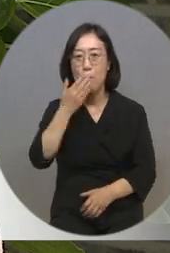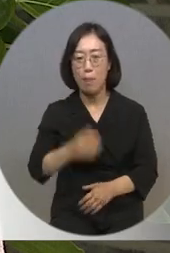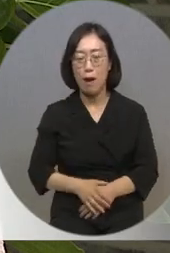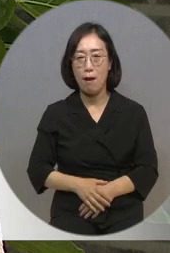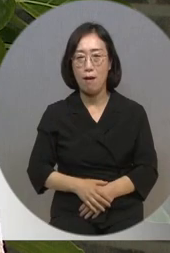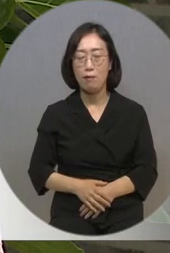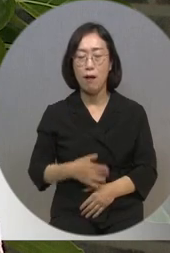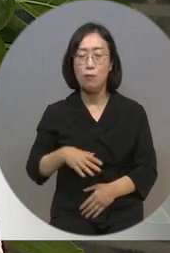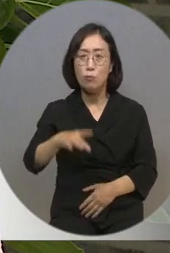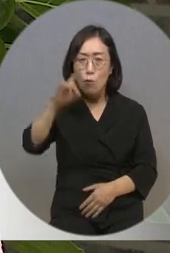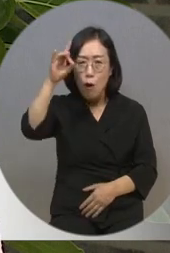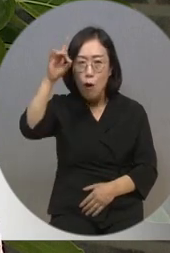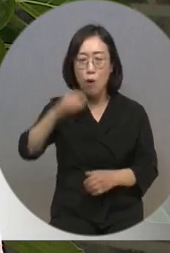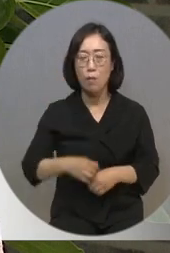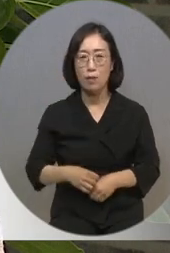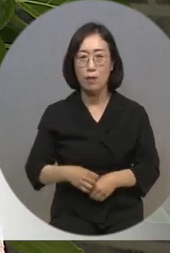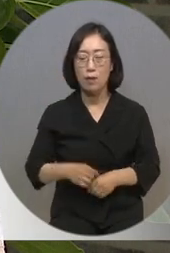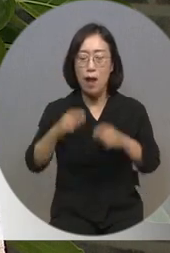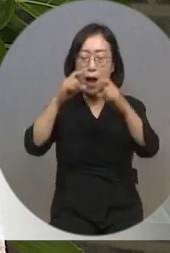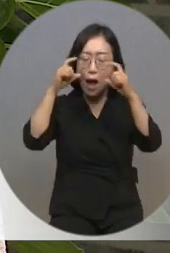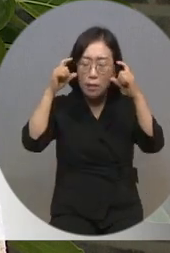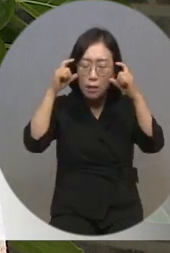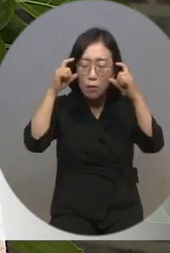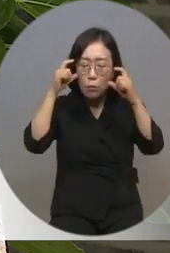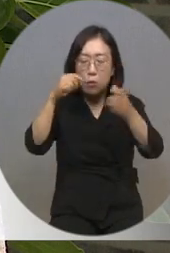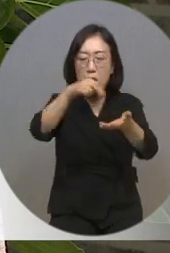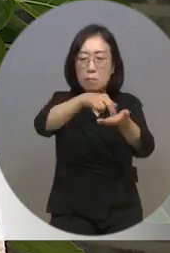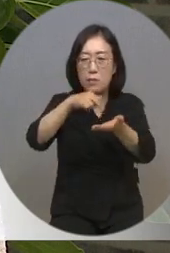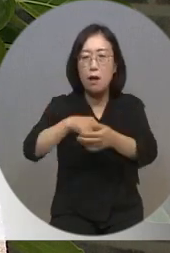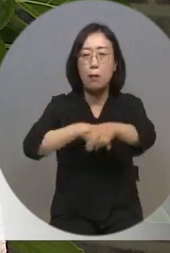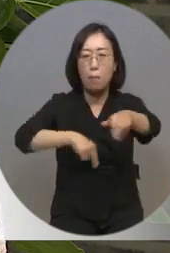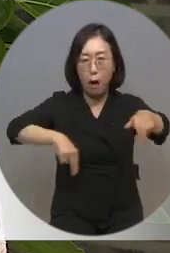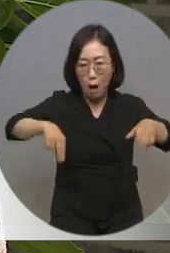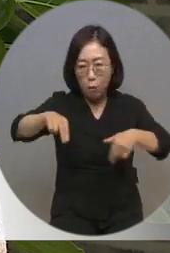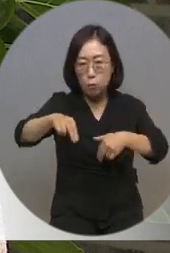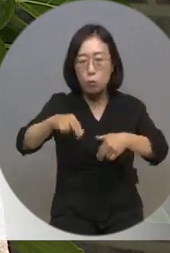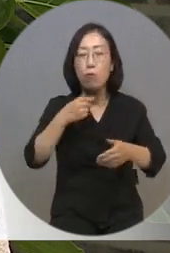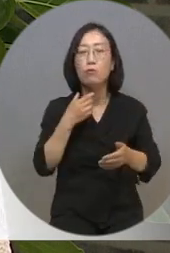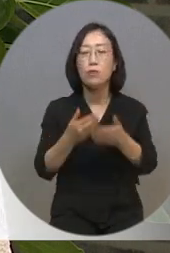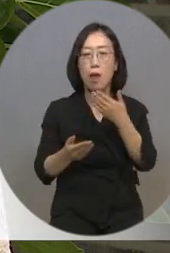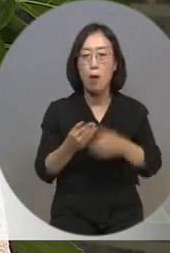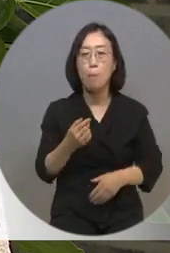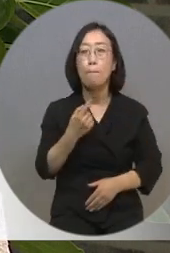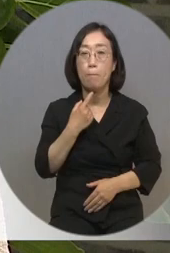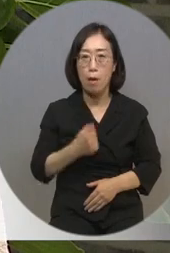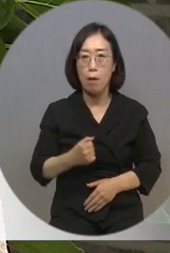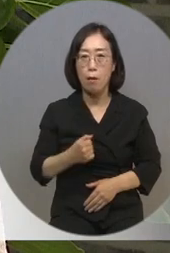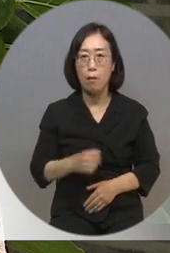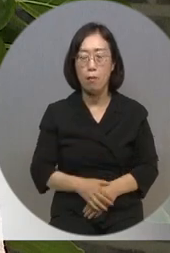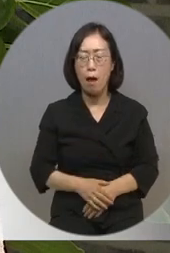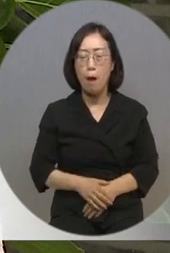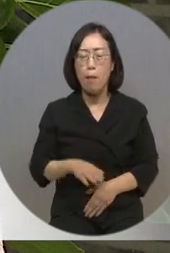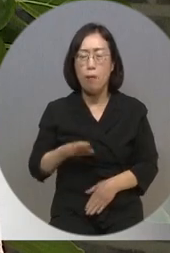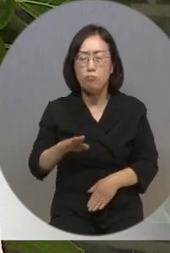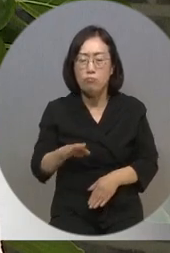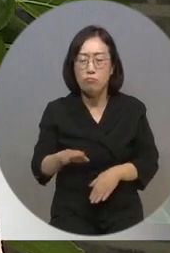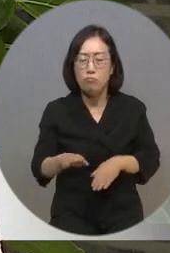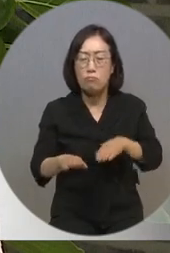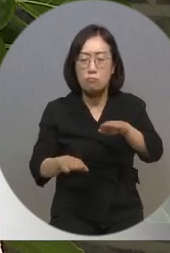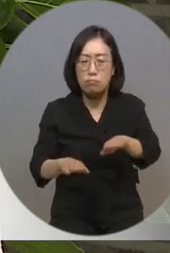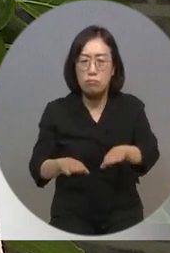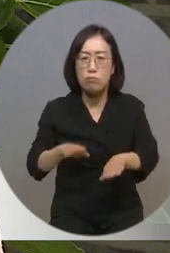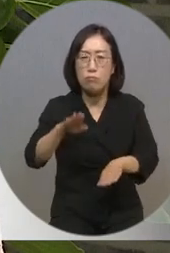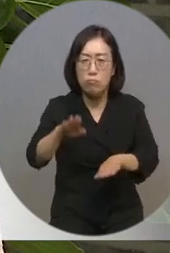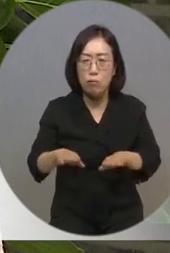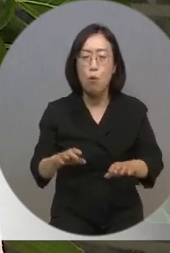때 안대를 끼고 아이의 입장이 돼서 체험하는 교육이 있거든요. 그때 정말 한 발 한 발 내딛는데 너무